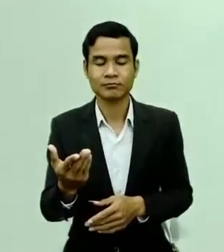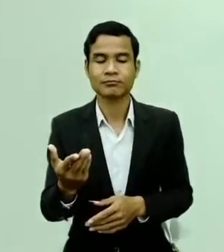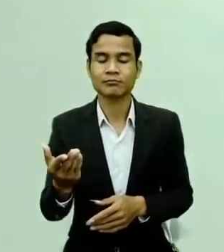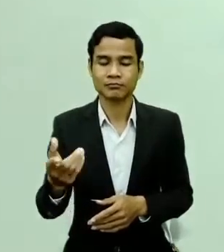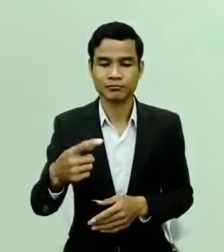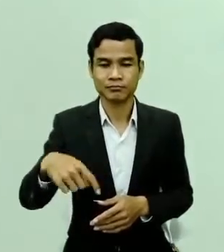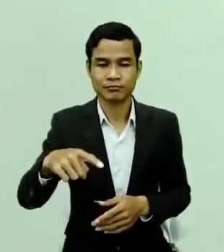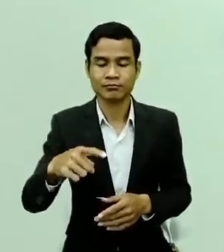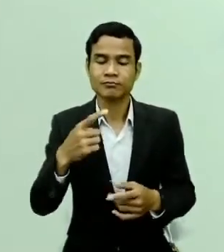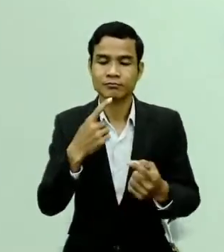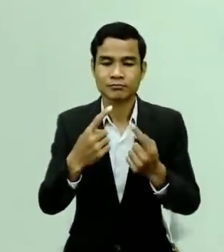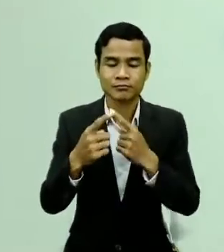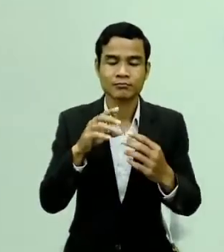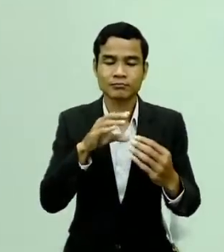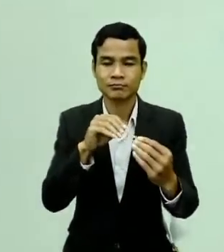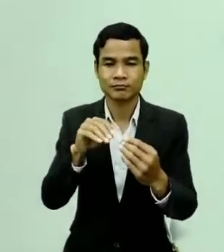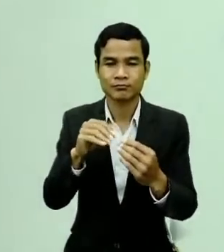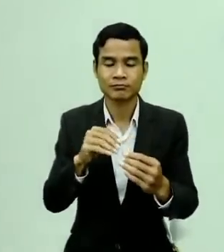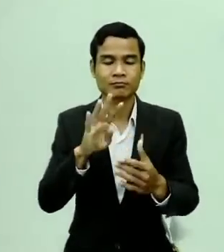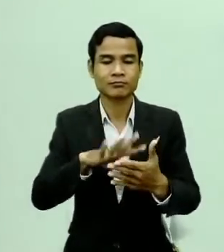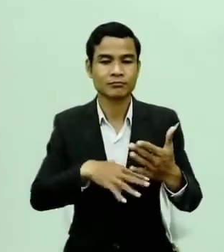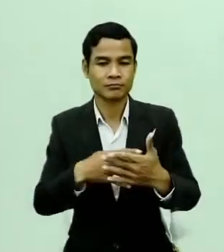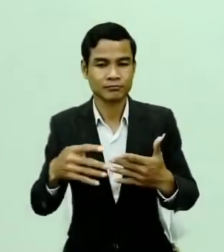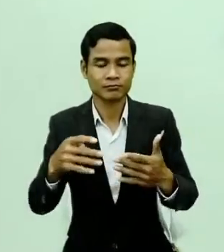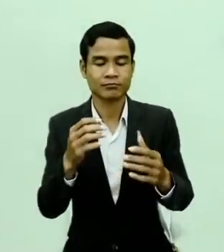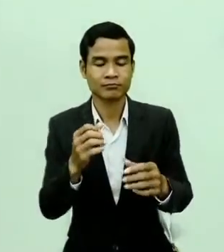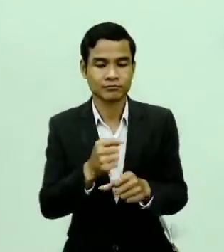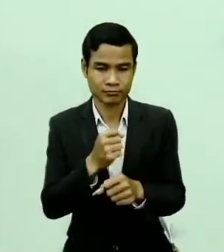cầm phong tay về nhé phơ phán cả